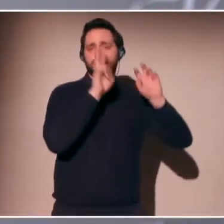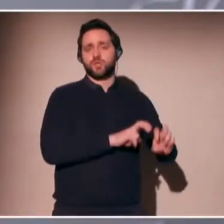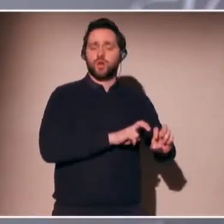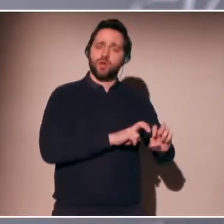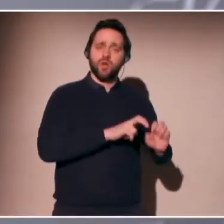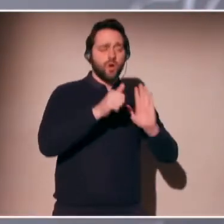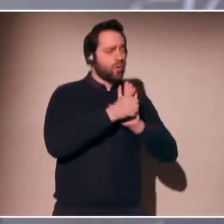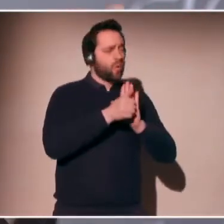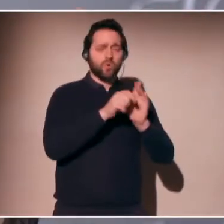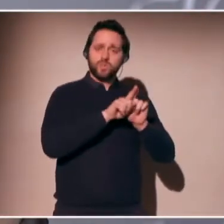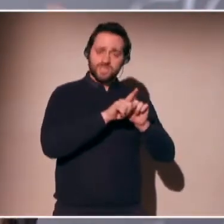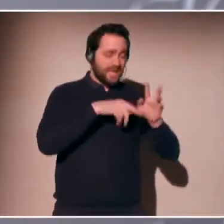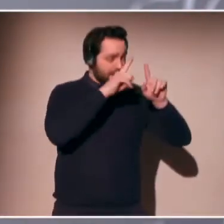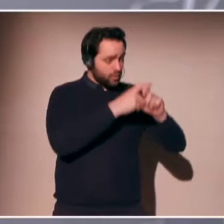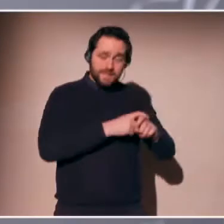données